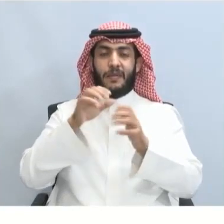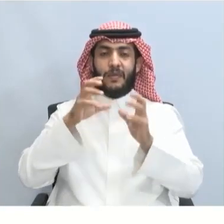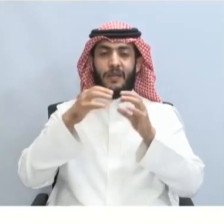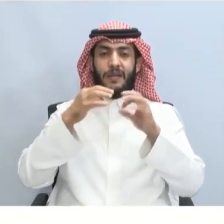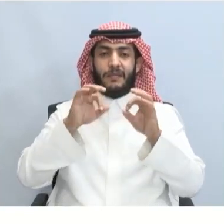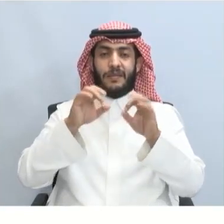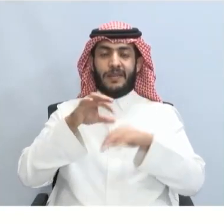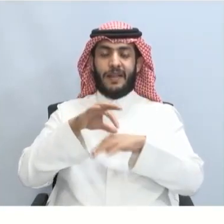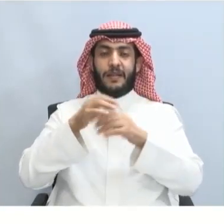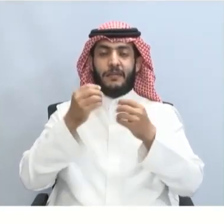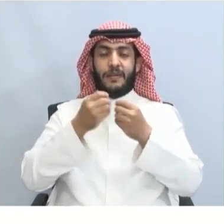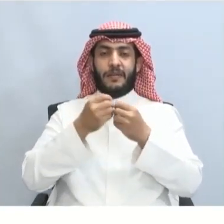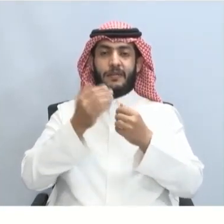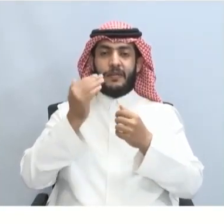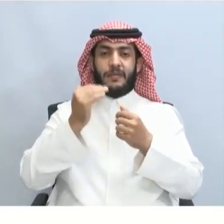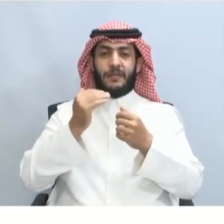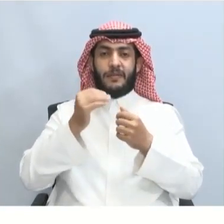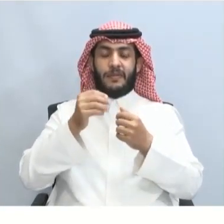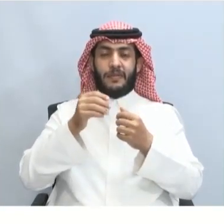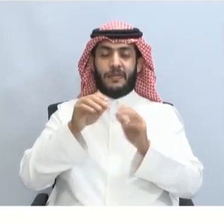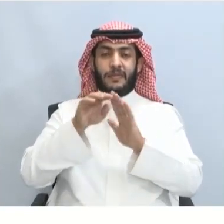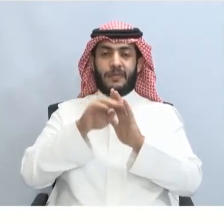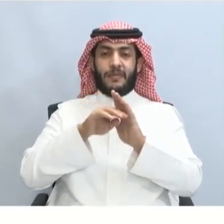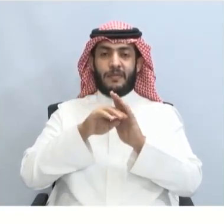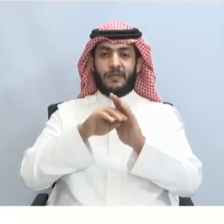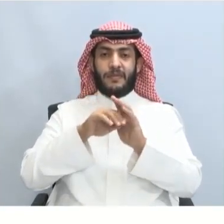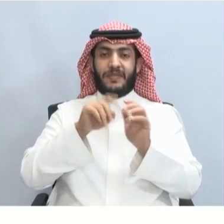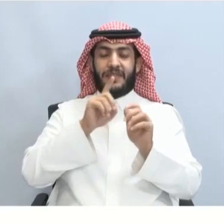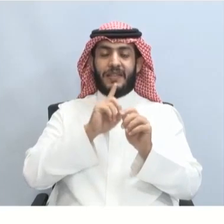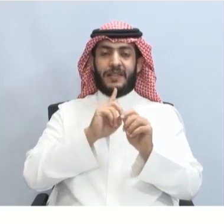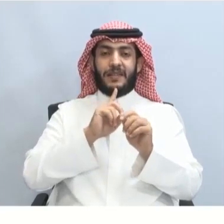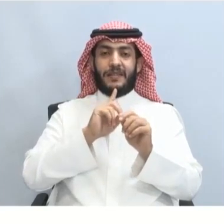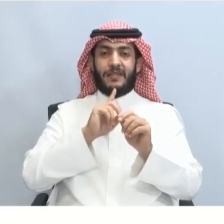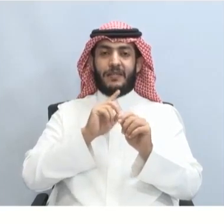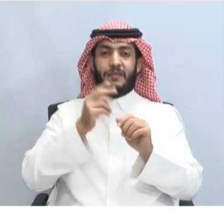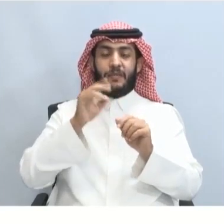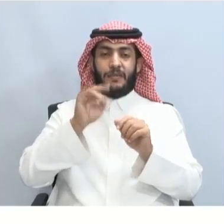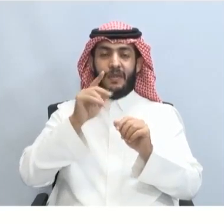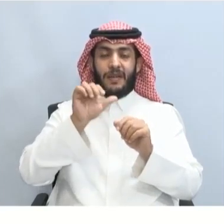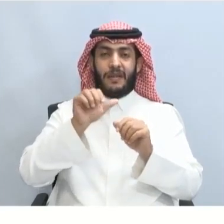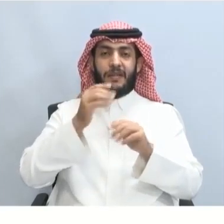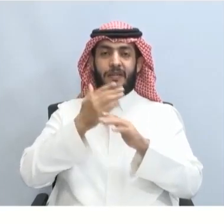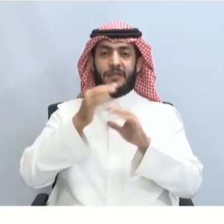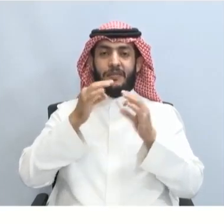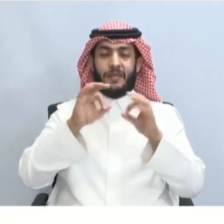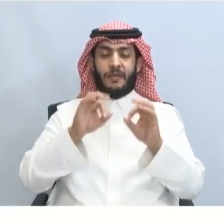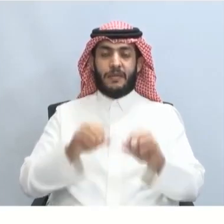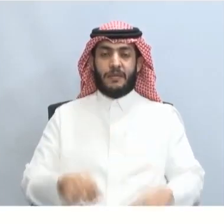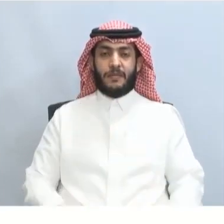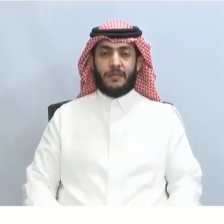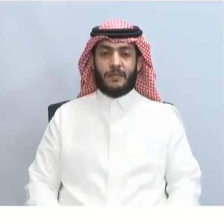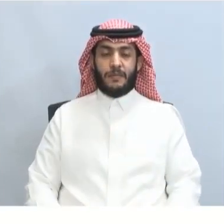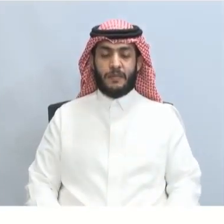جميع الناس معا ثم لدينا اتش 2 اللي هو التاريخ وش 2 المعرض وش 2 في نبذه